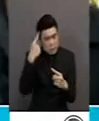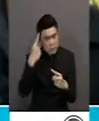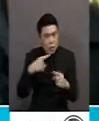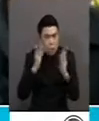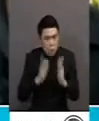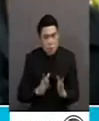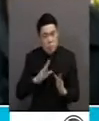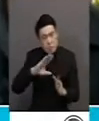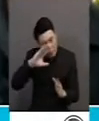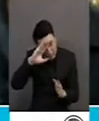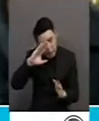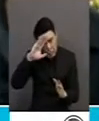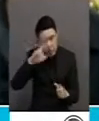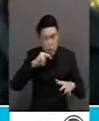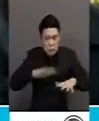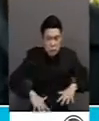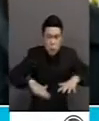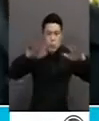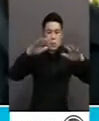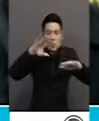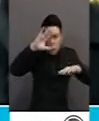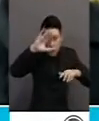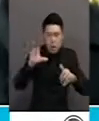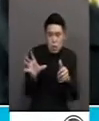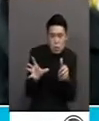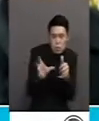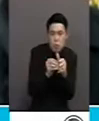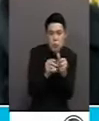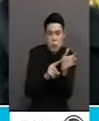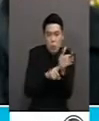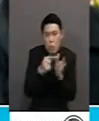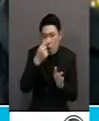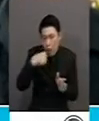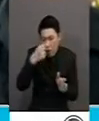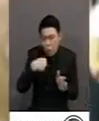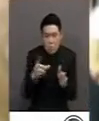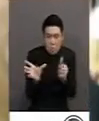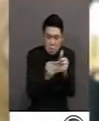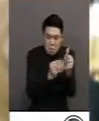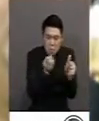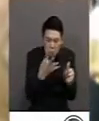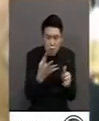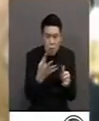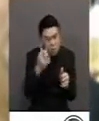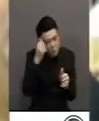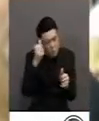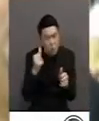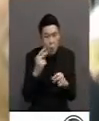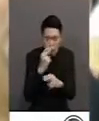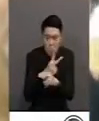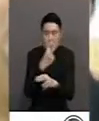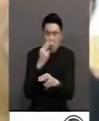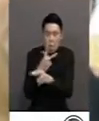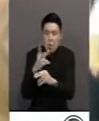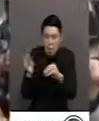มีประชาชนที่เจ็บป่วยจากน้ำท่วมขังนี่แหละครับเพราะว่าโรคไข้หวัดพบมากขึ้น 2-3 เท่าน